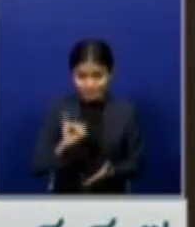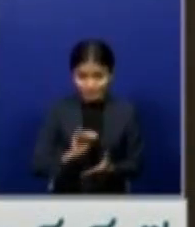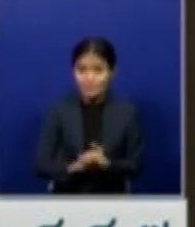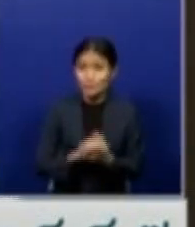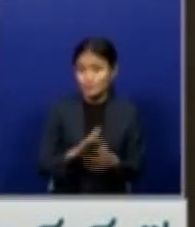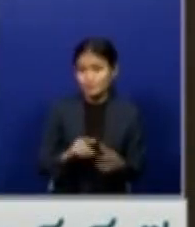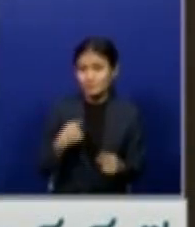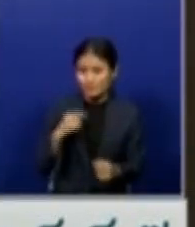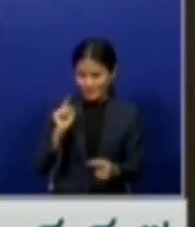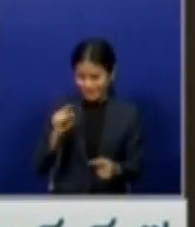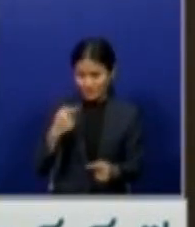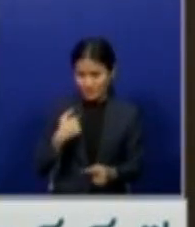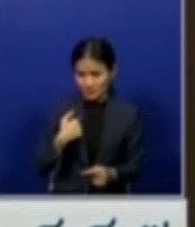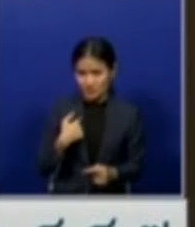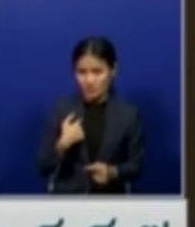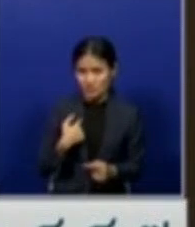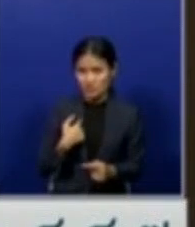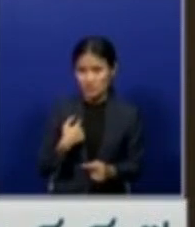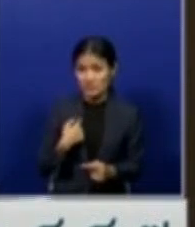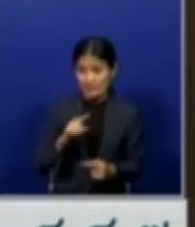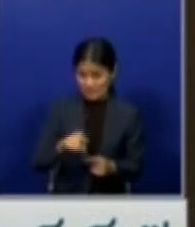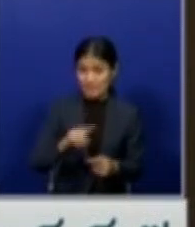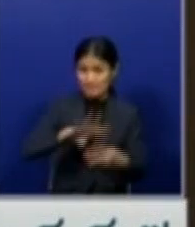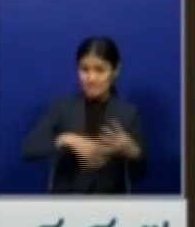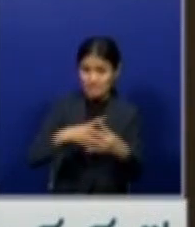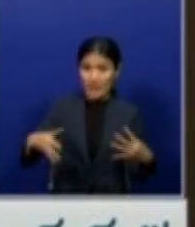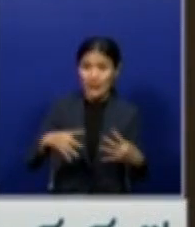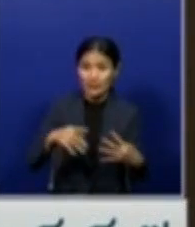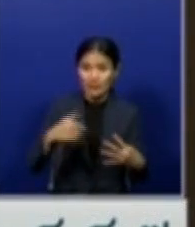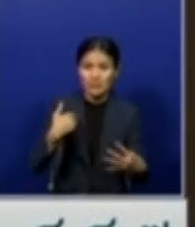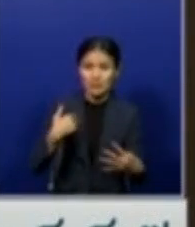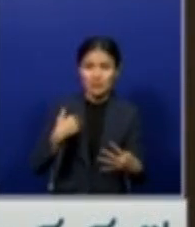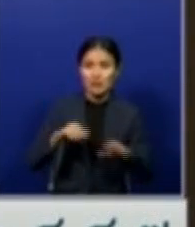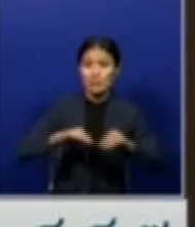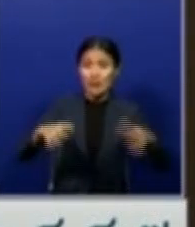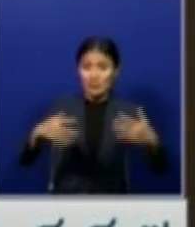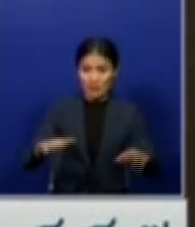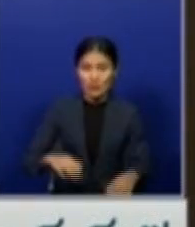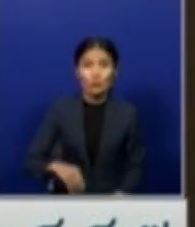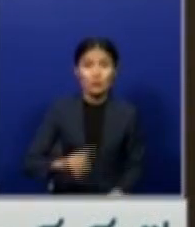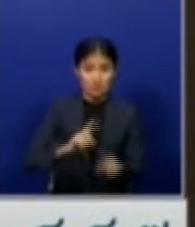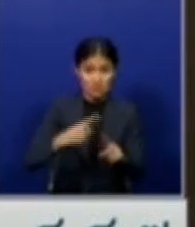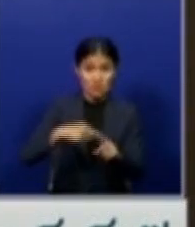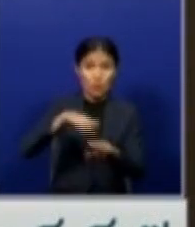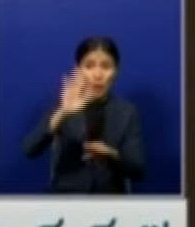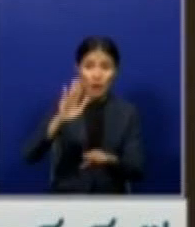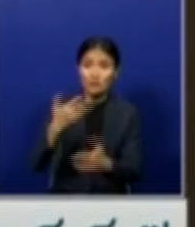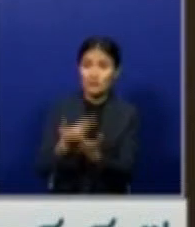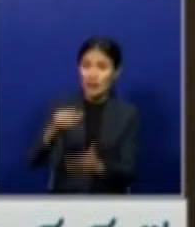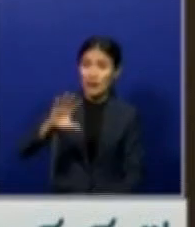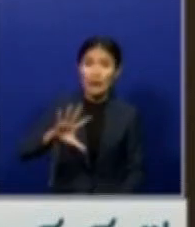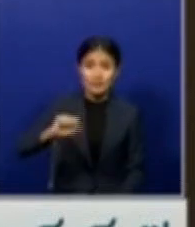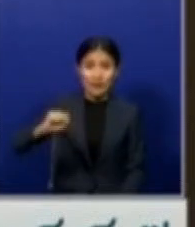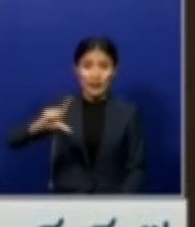แล้วเนี่ยมาตรการออกมาเดือนกว่ามีเงินกองอยู่ 500,000 ล้านแต่ปรากฏว่าแบงก์พาณิชย์เนี่ยใช้แ